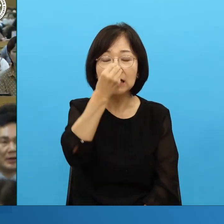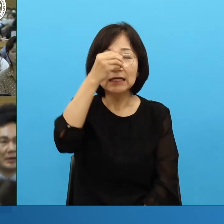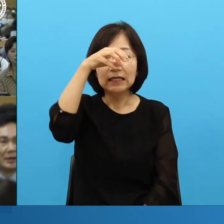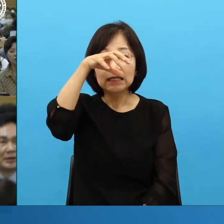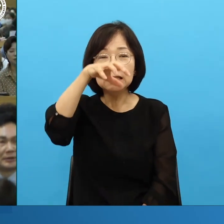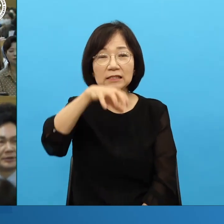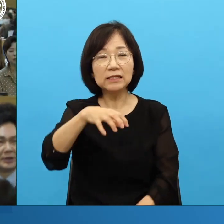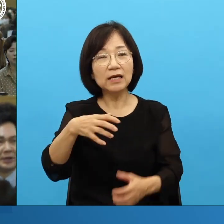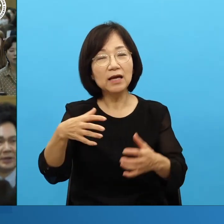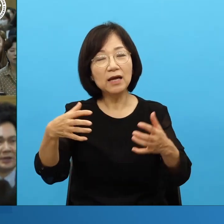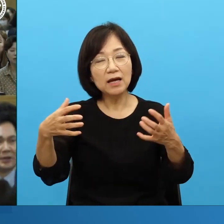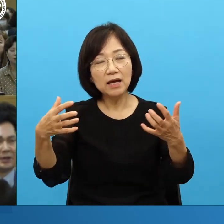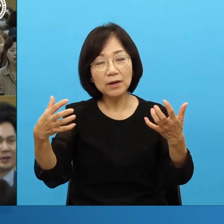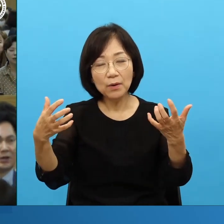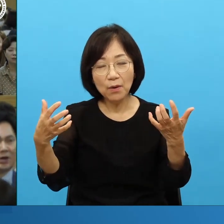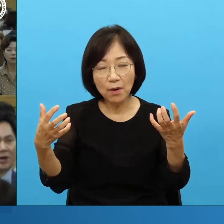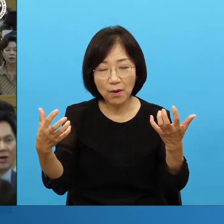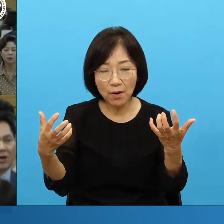영원히